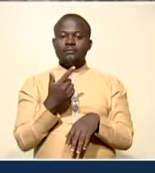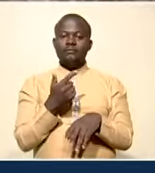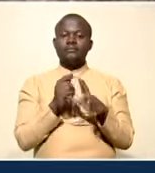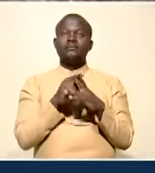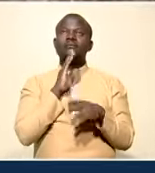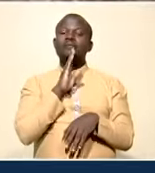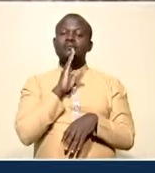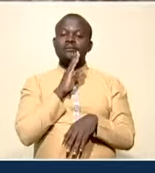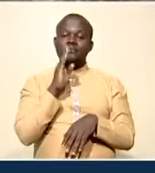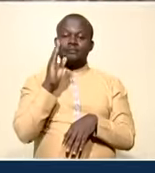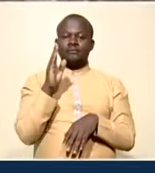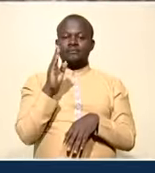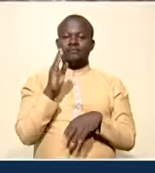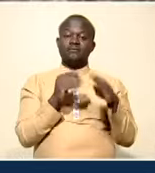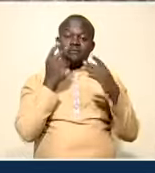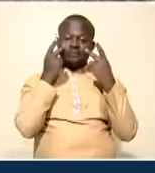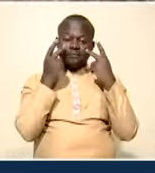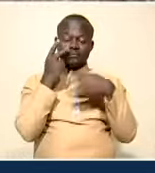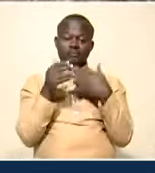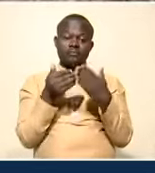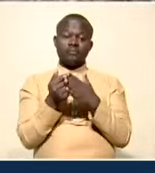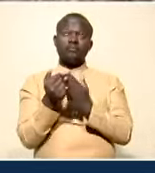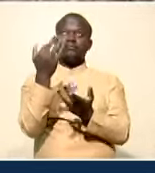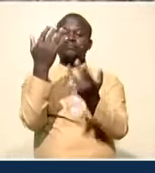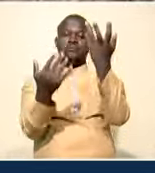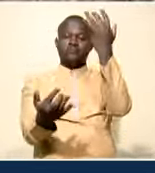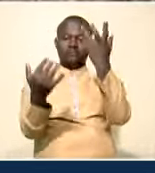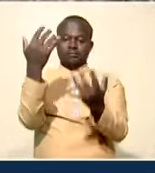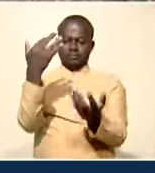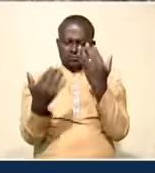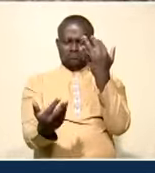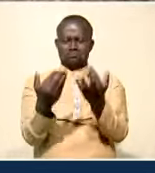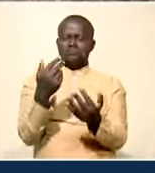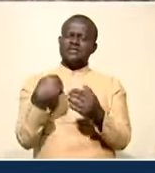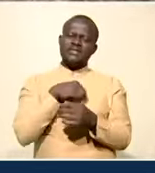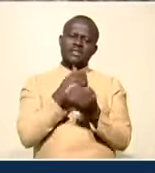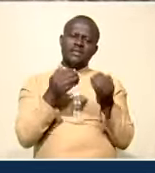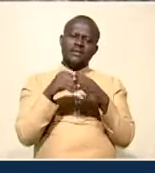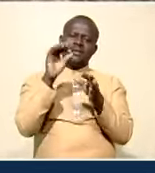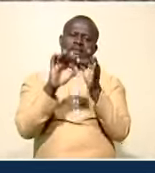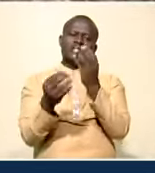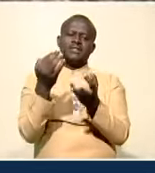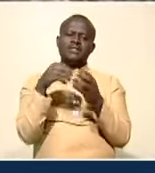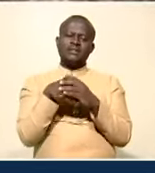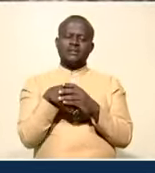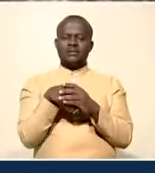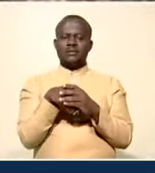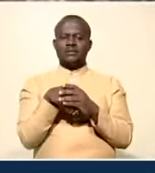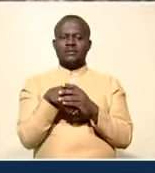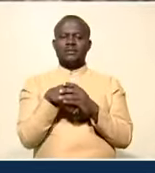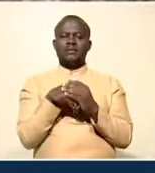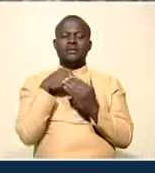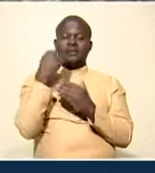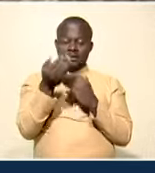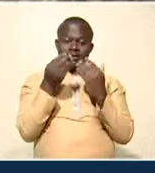byatangiye ku cyumweru. Tubona umururi kwaka ariko turavuga ati se ni abana bataye mu gishira bagiye guhakura.